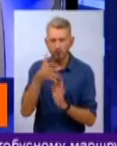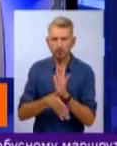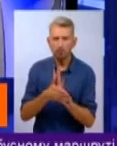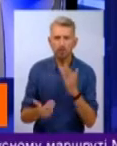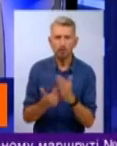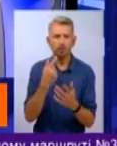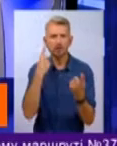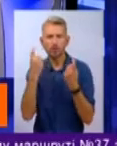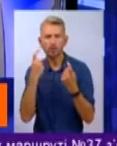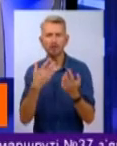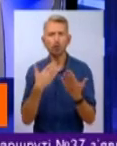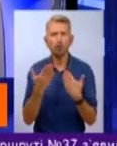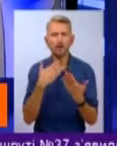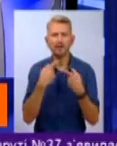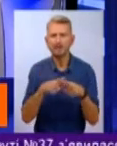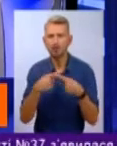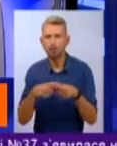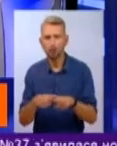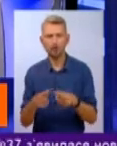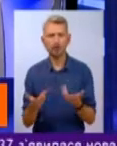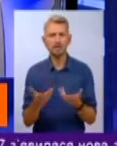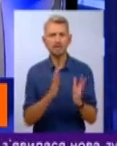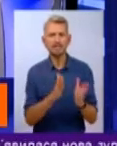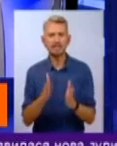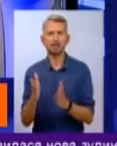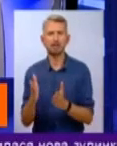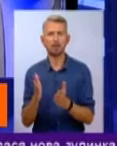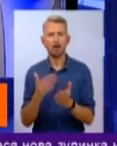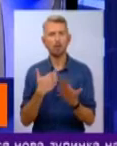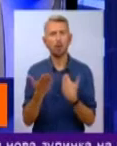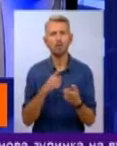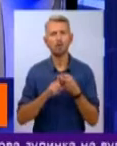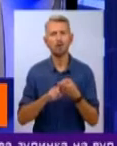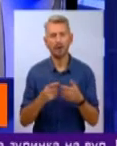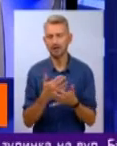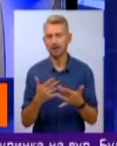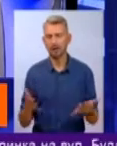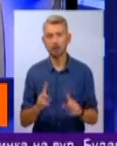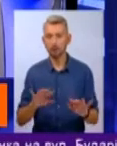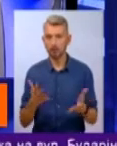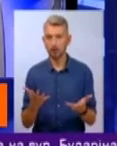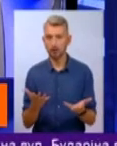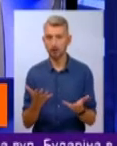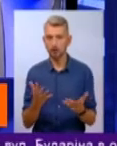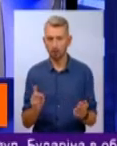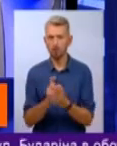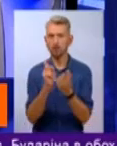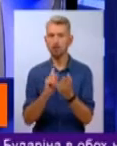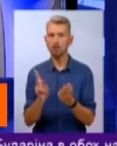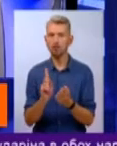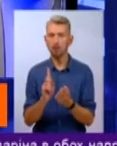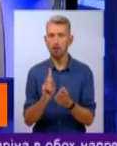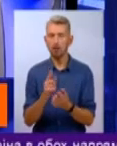нові інформаційно-комунікаційні технології, системи комунікації і так далі. І що відбувається? Конфлікт. Що,